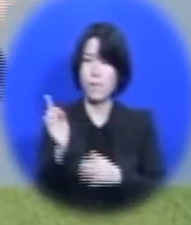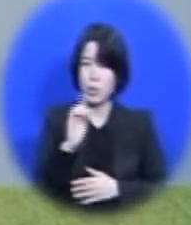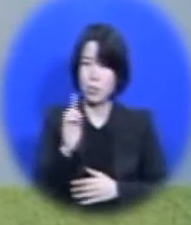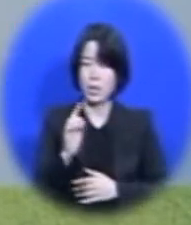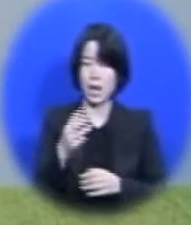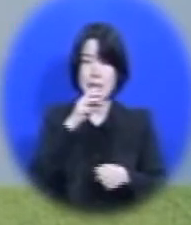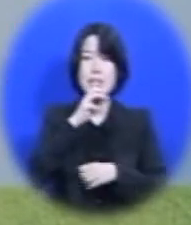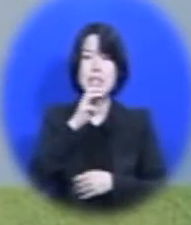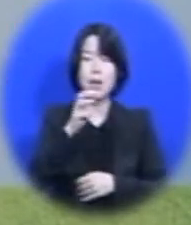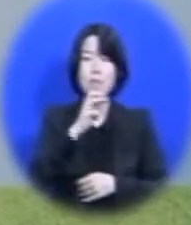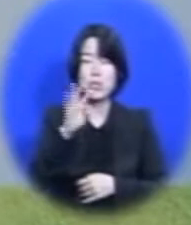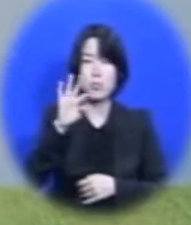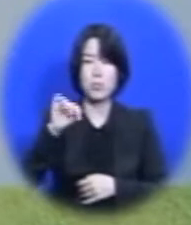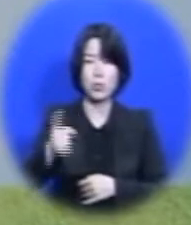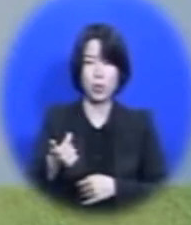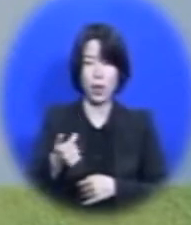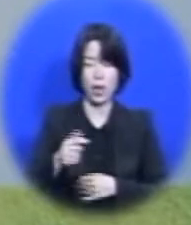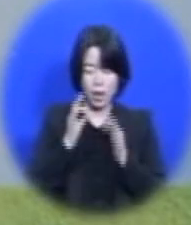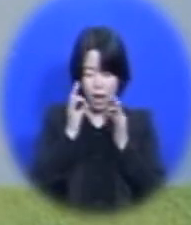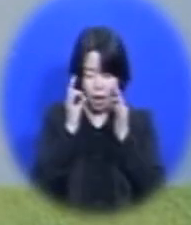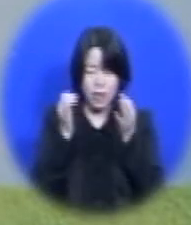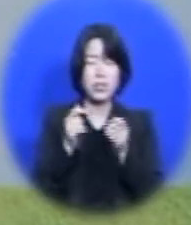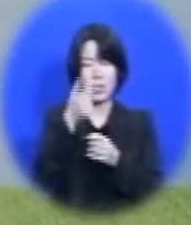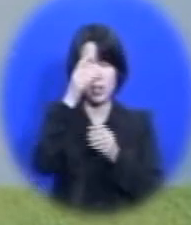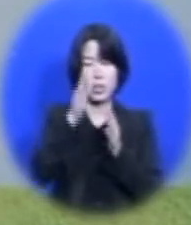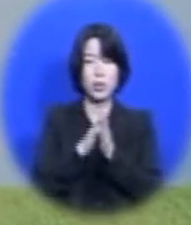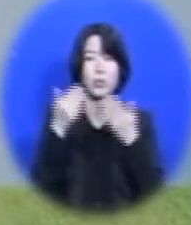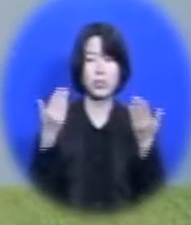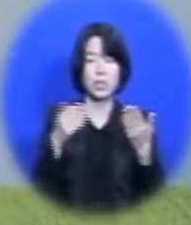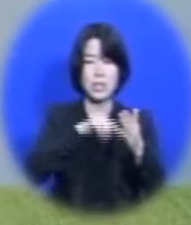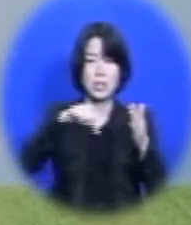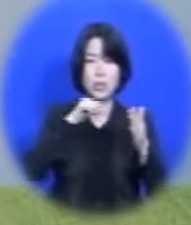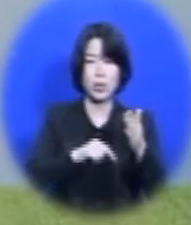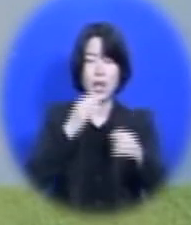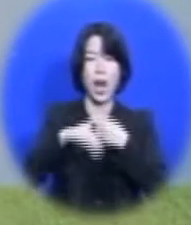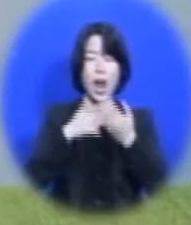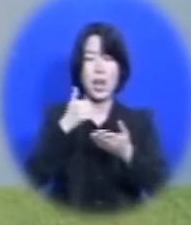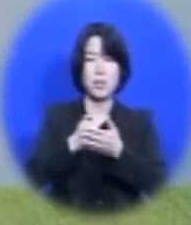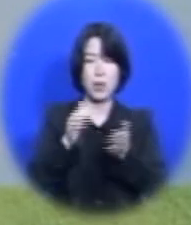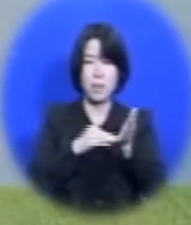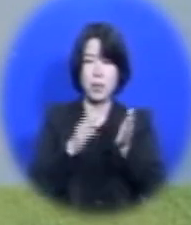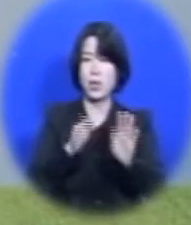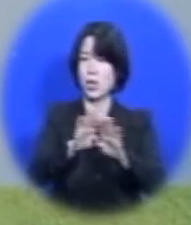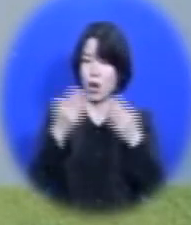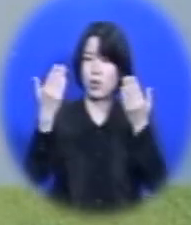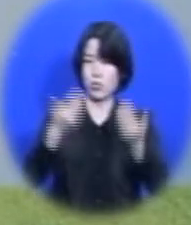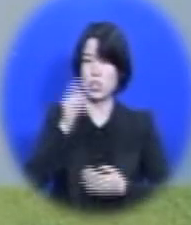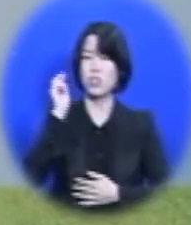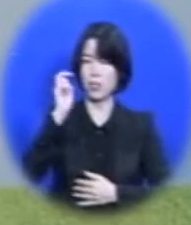전 교인들이 모여서 간절히 기도하는 그 속에서 하나님은 그 비밀을 열어주실 것이라고 믿습니다.